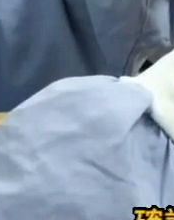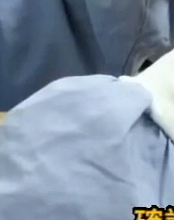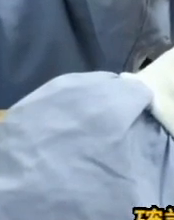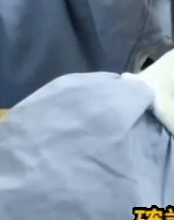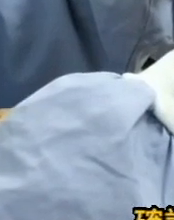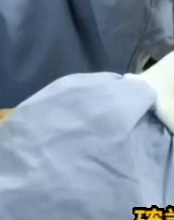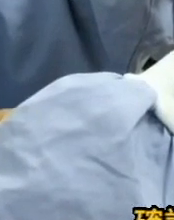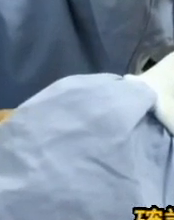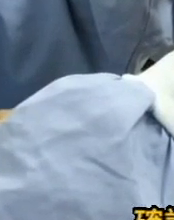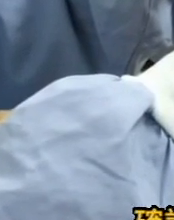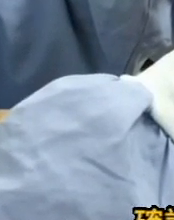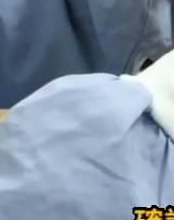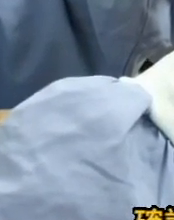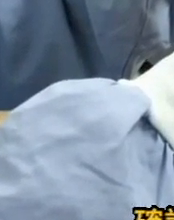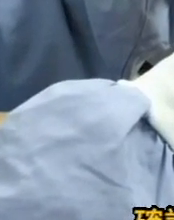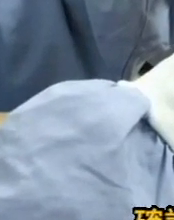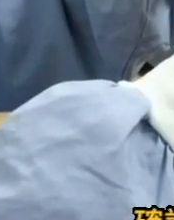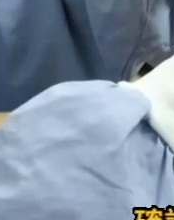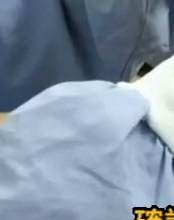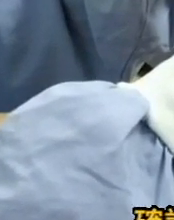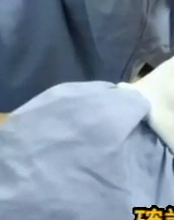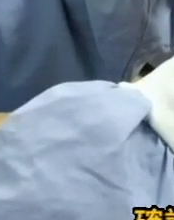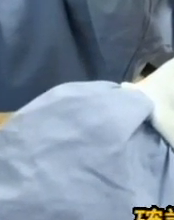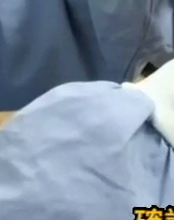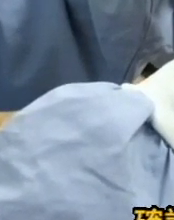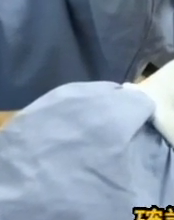回去如果发烧，会不会自己退烧？